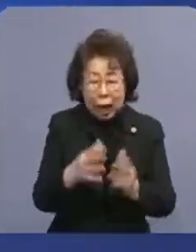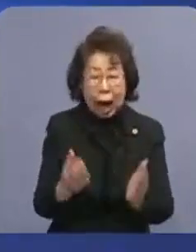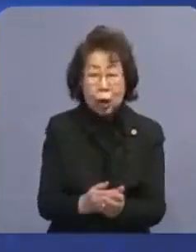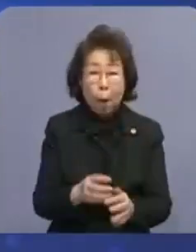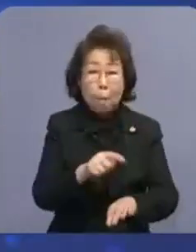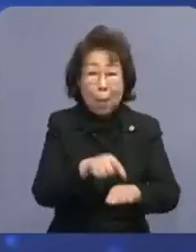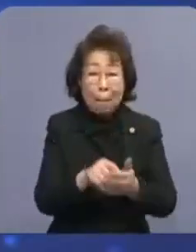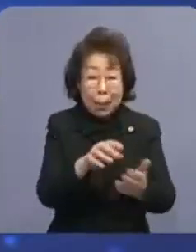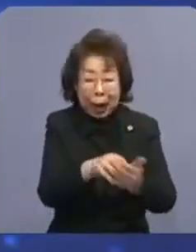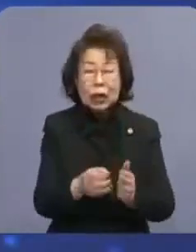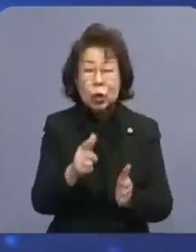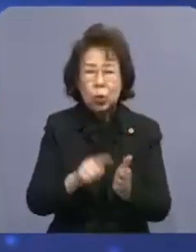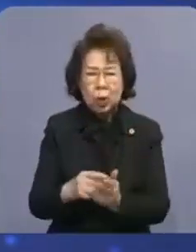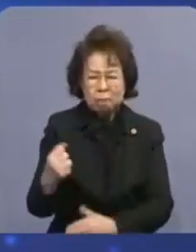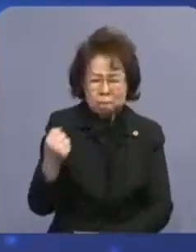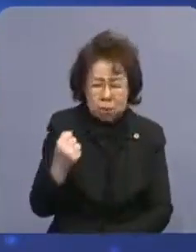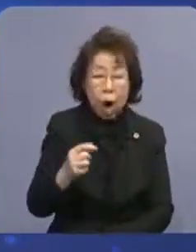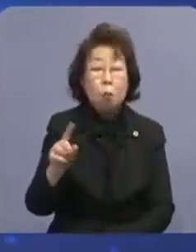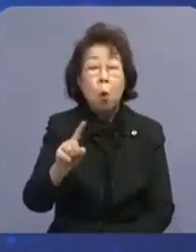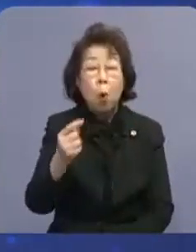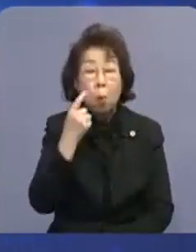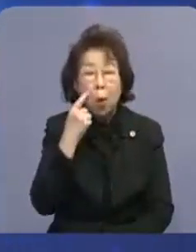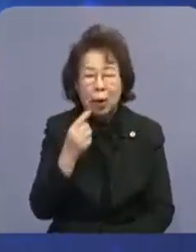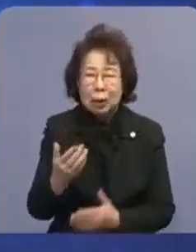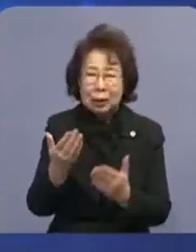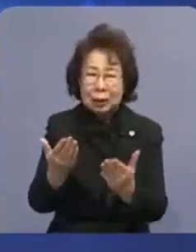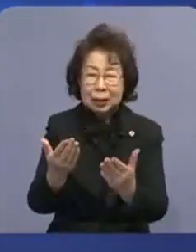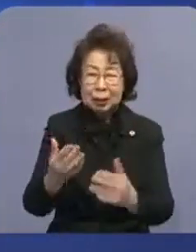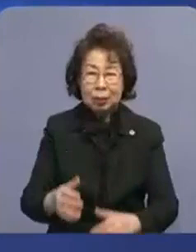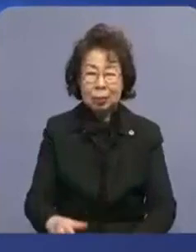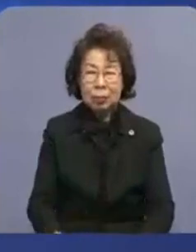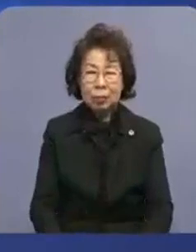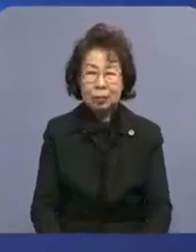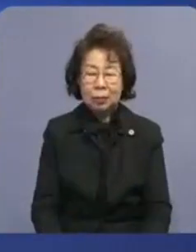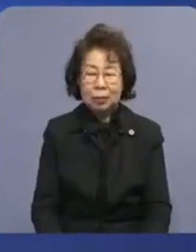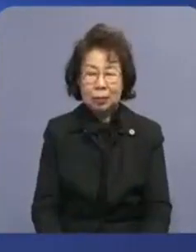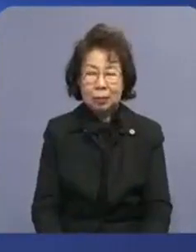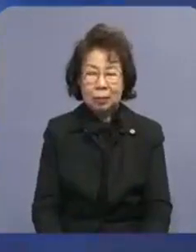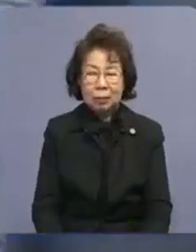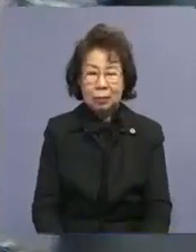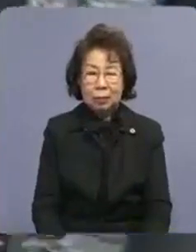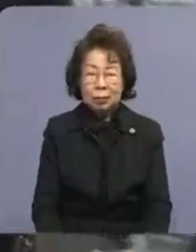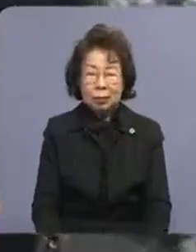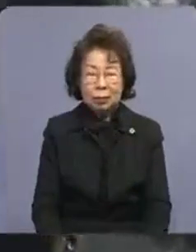잡을 각 주자의 핵심 전략이 무엇인지 노준철 기자가 정리했습니다.